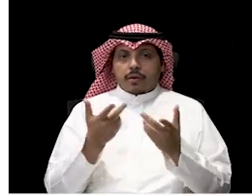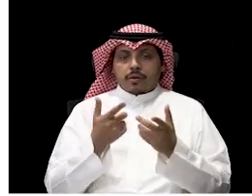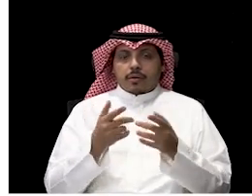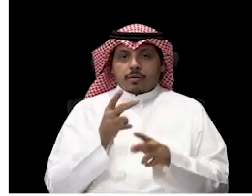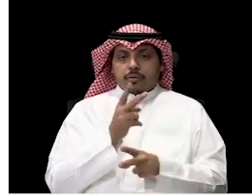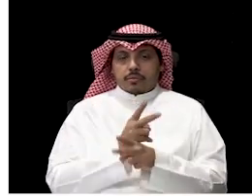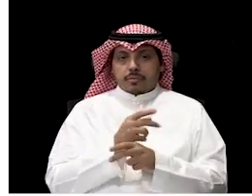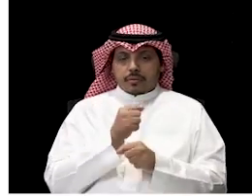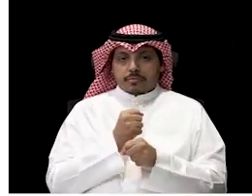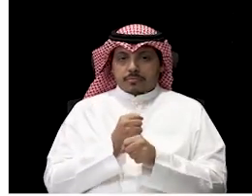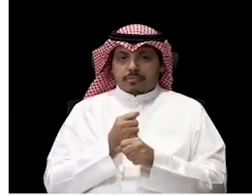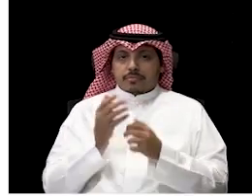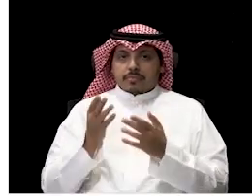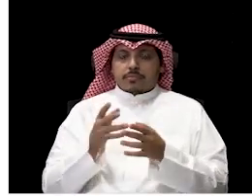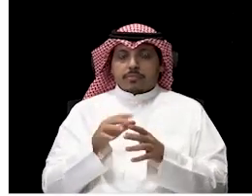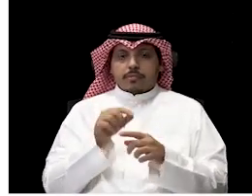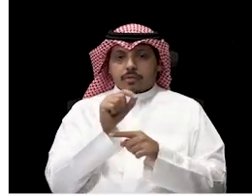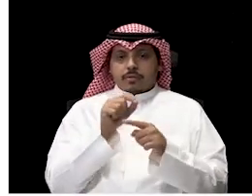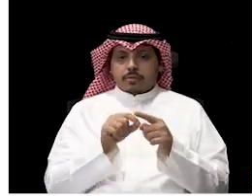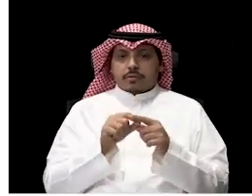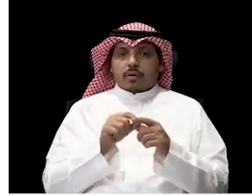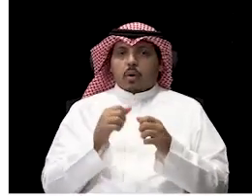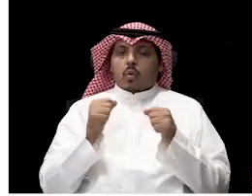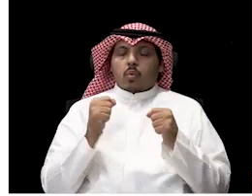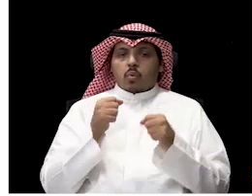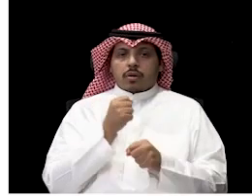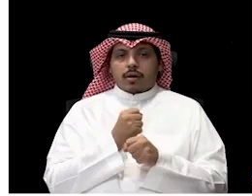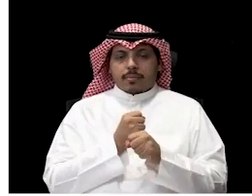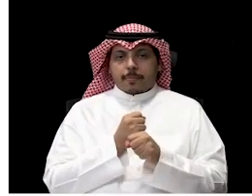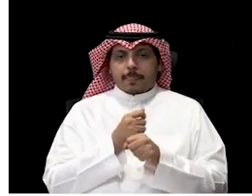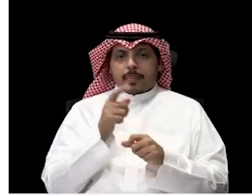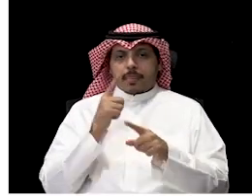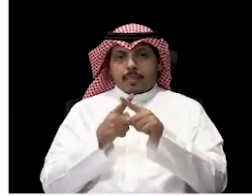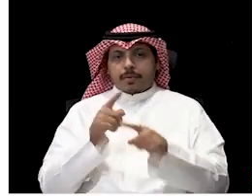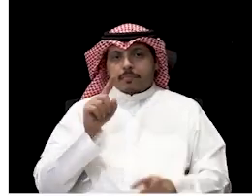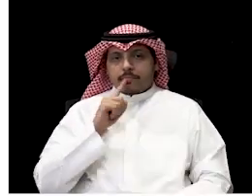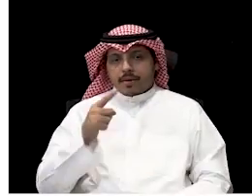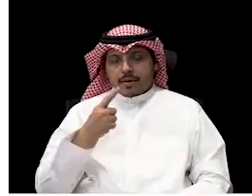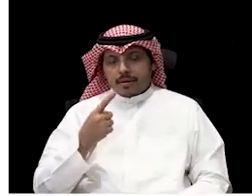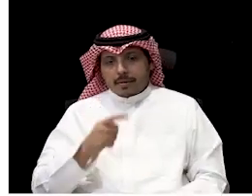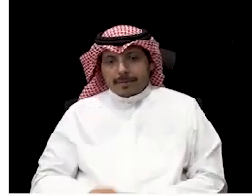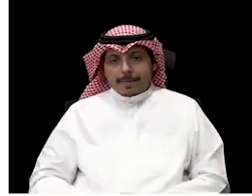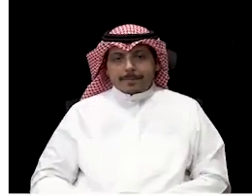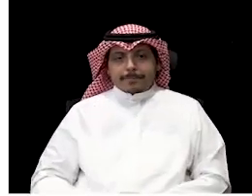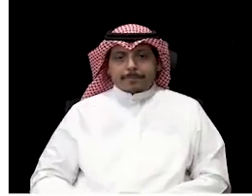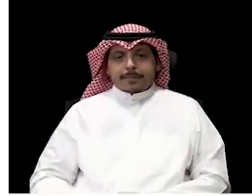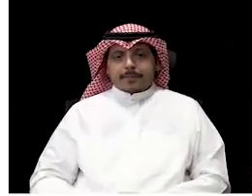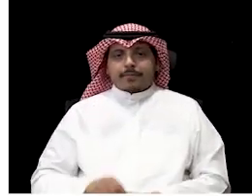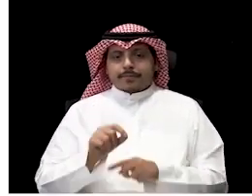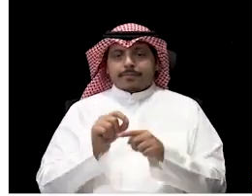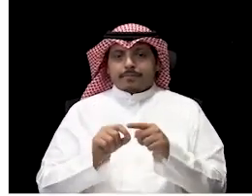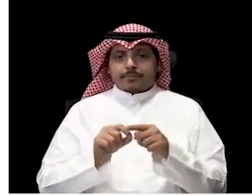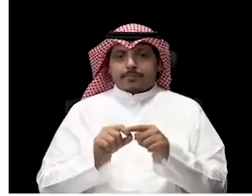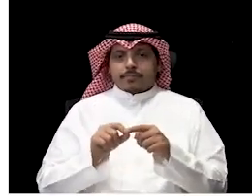العاطلين القادرين نقسمها على إجمالي قوة العمل في 100. وقد بلغت نسبة البطالة